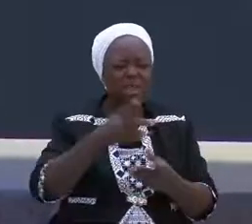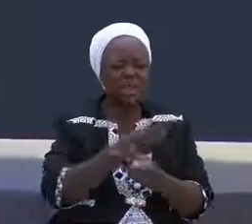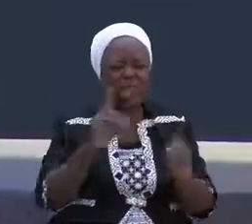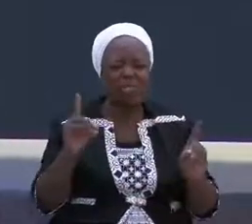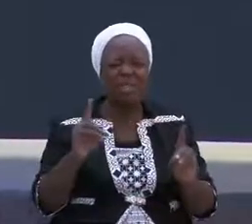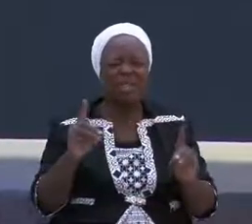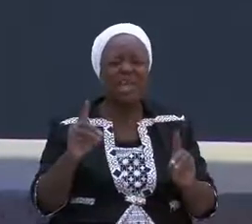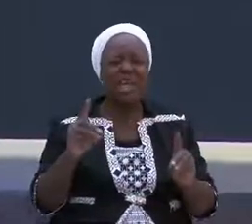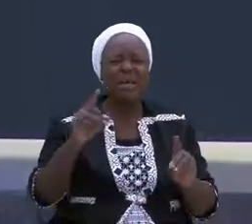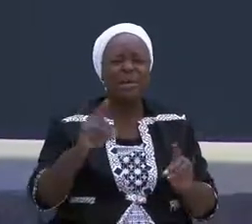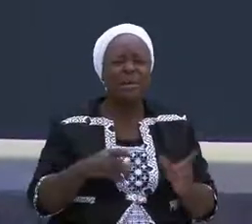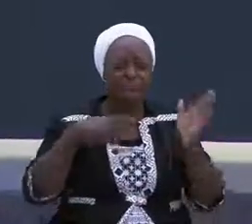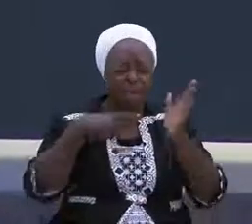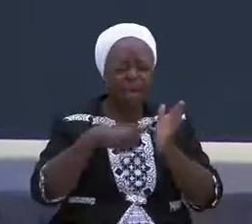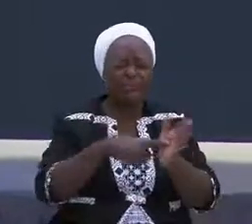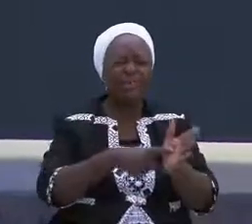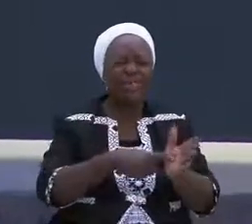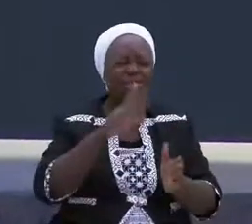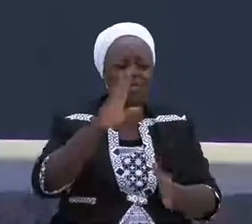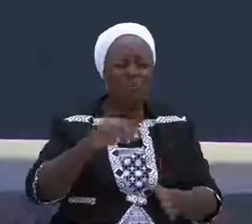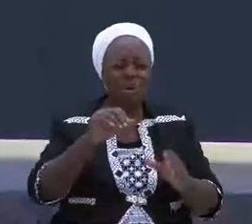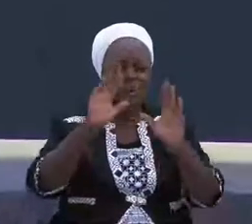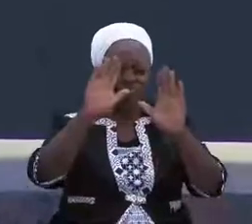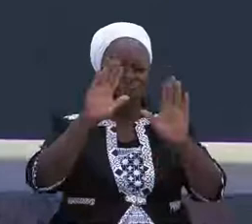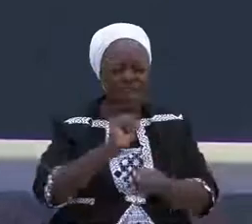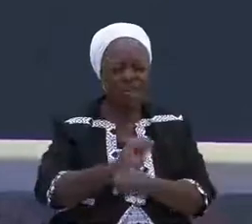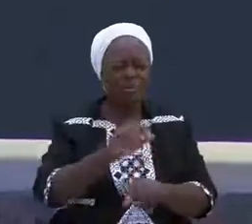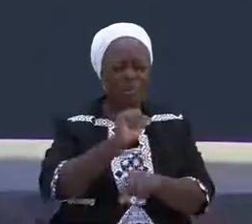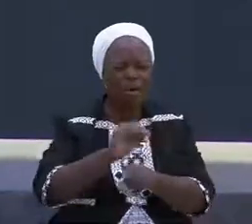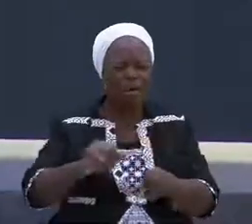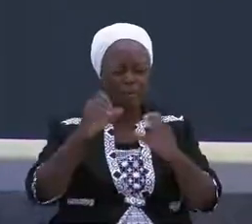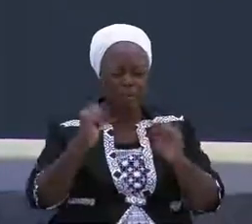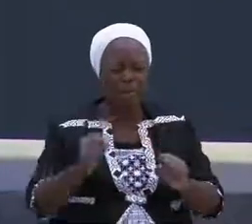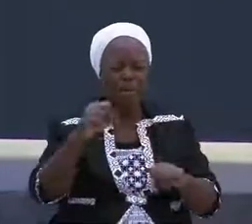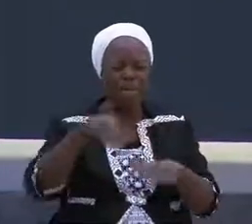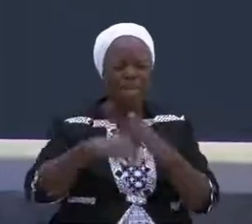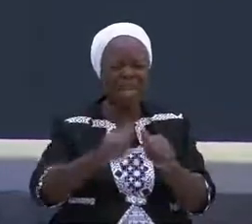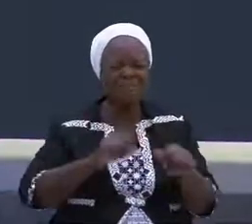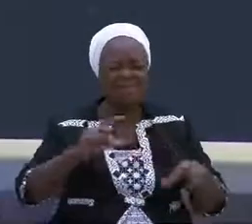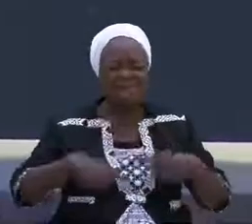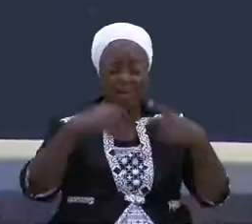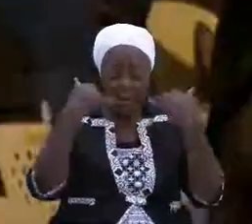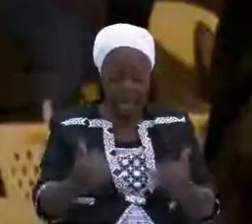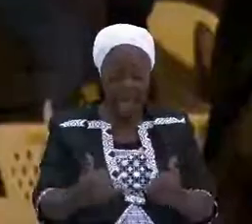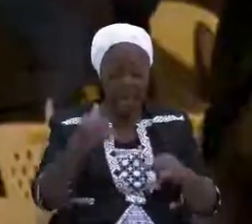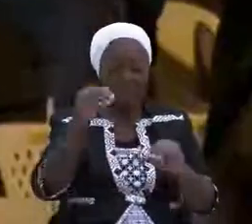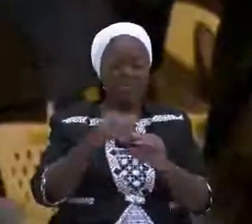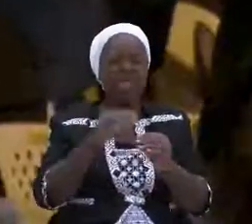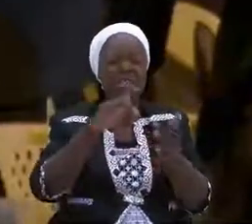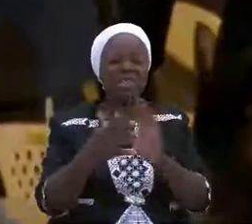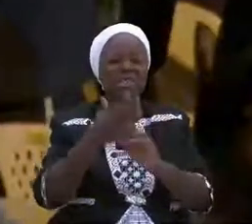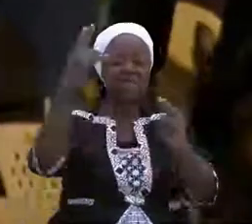J'envoie la délivrance. Manifeste ta puissance miraculeuse dans chaque vie, maintenant même, au nom